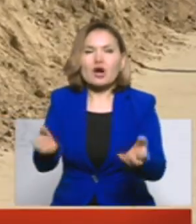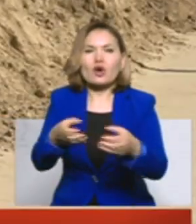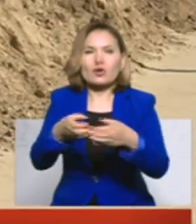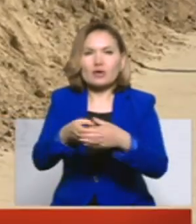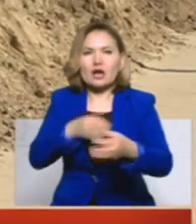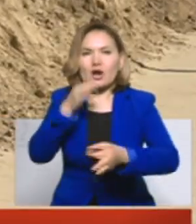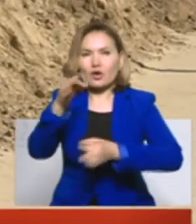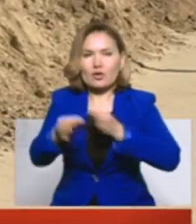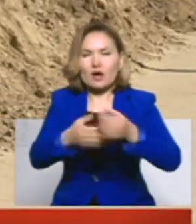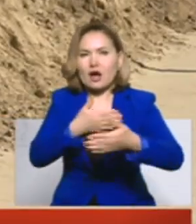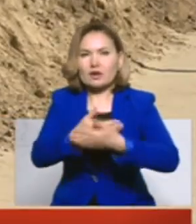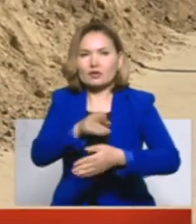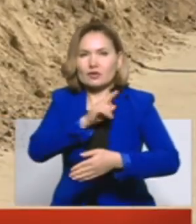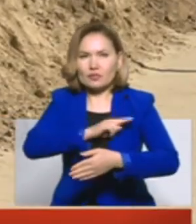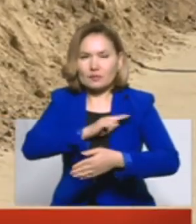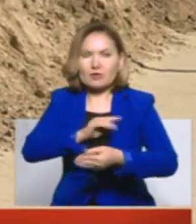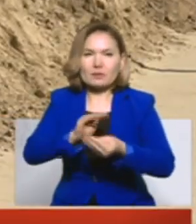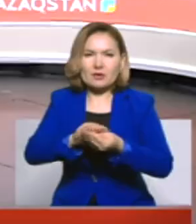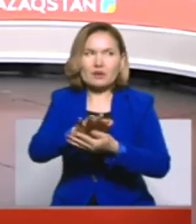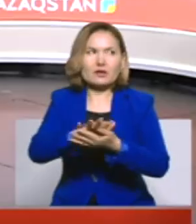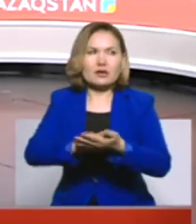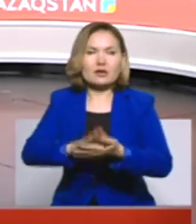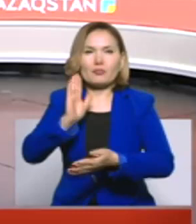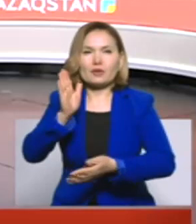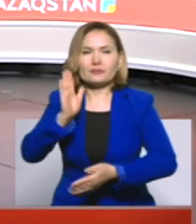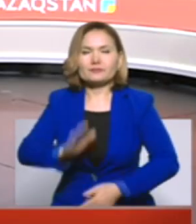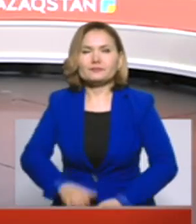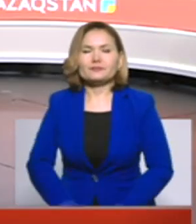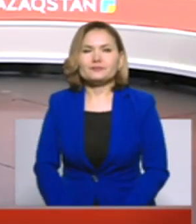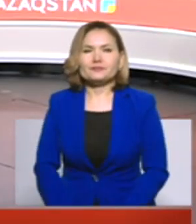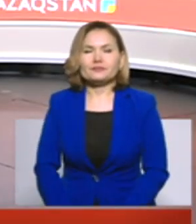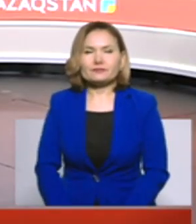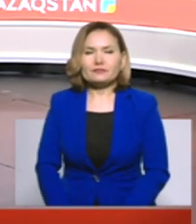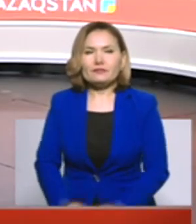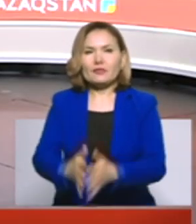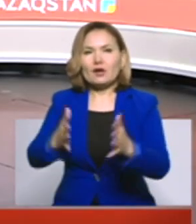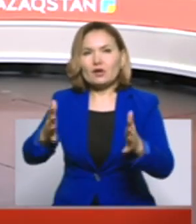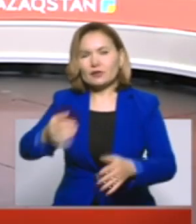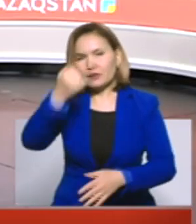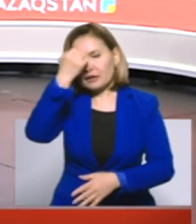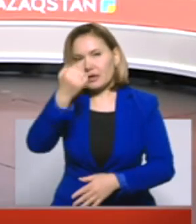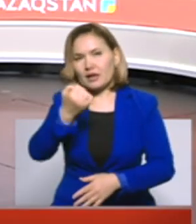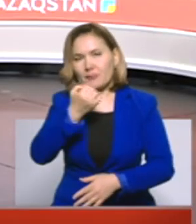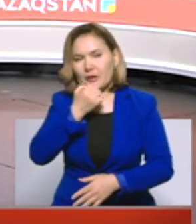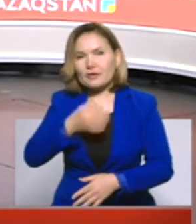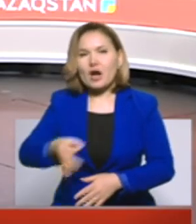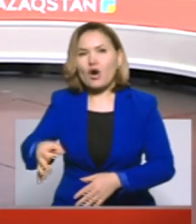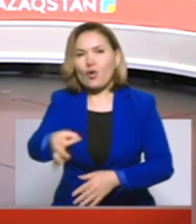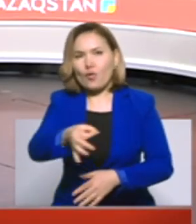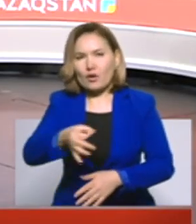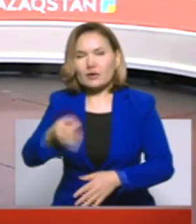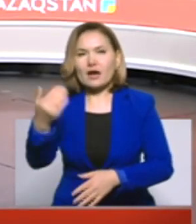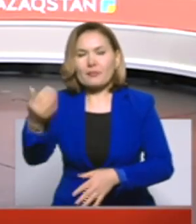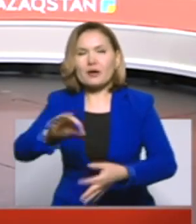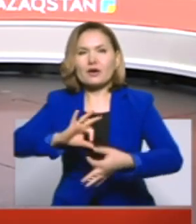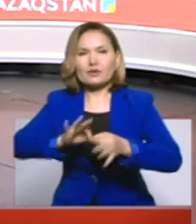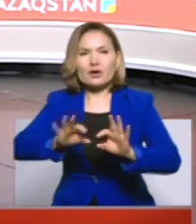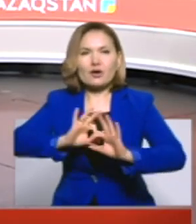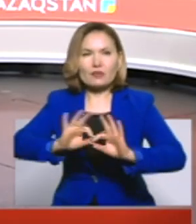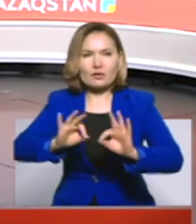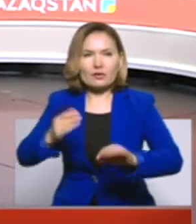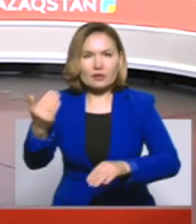жұмыстар тәулік бойы жүргізілмек. Ләйлә. Я көп рахмет әріптес. Өңірдегі қазіргі ахуалды баяндаған